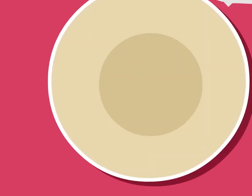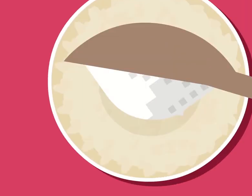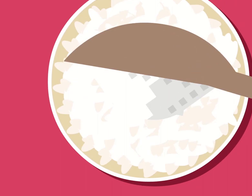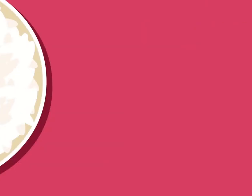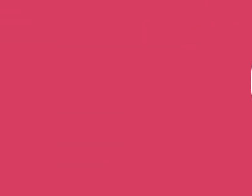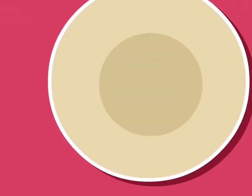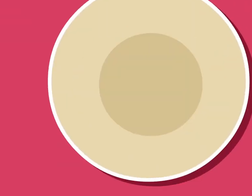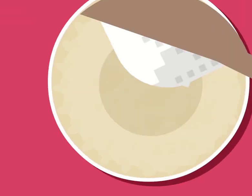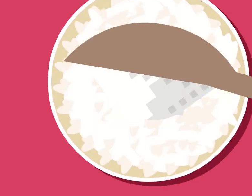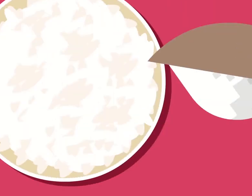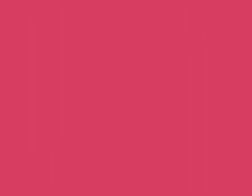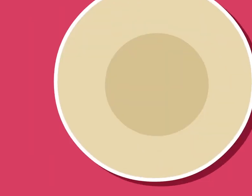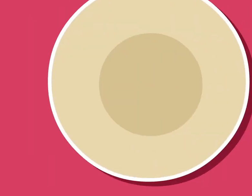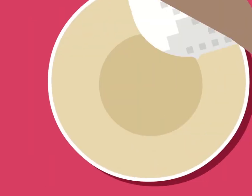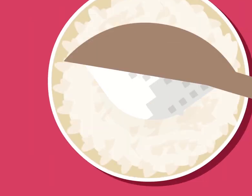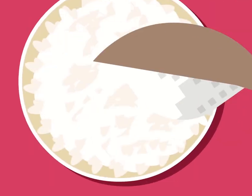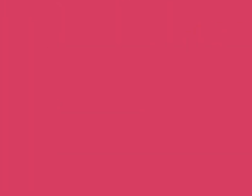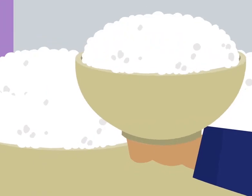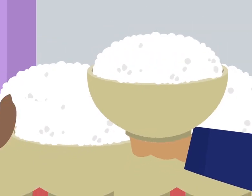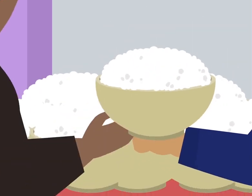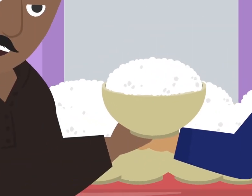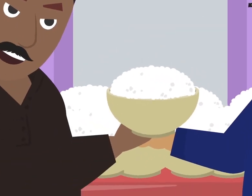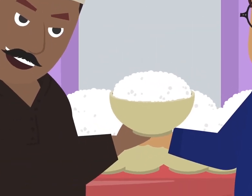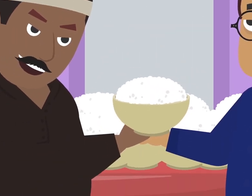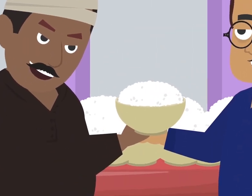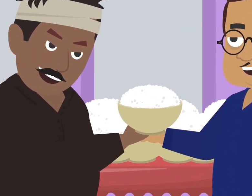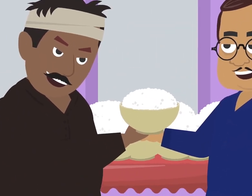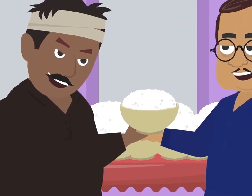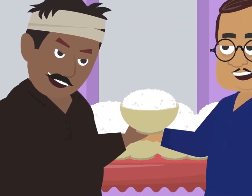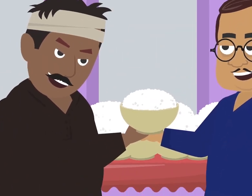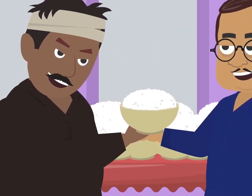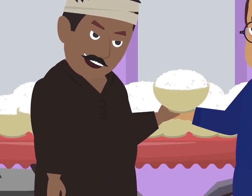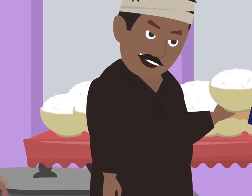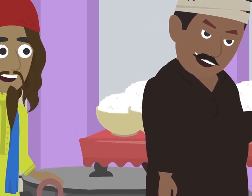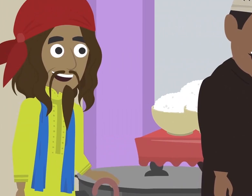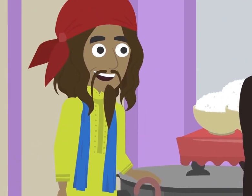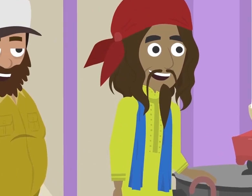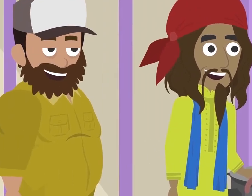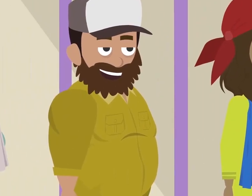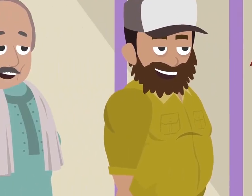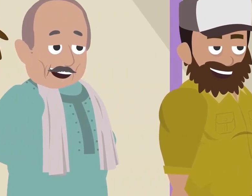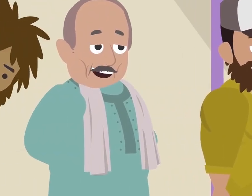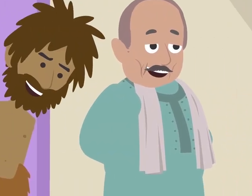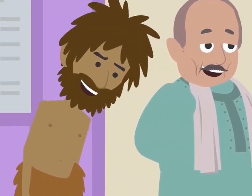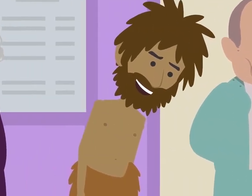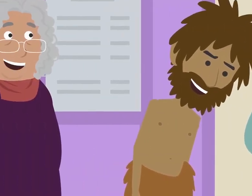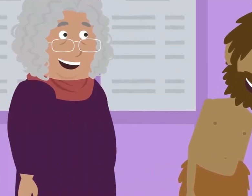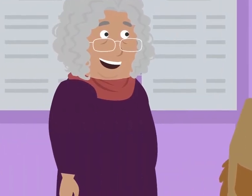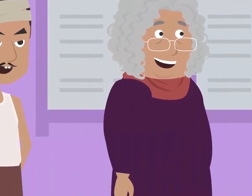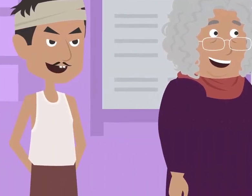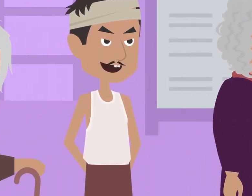लेकिन चीजों की तफरीक भी जरूरी है. चीजों की जमा और तफरीक का हिसाब हमें मैथ सिखाती है.